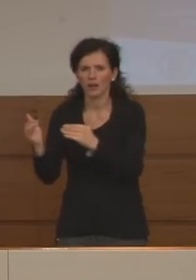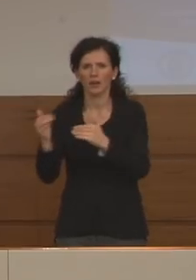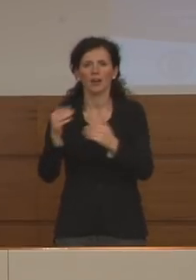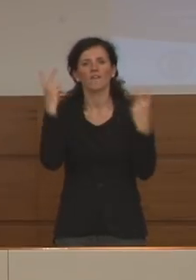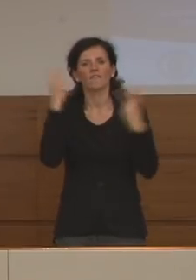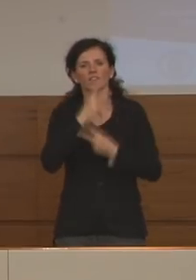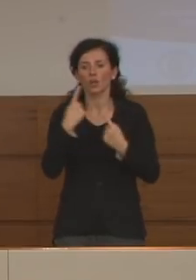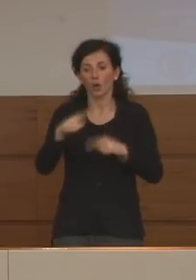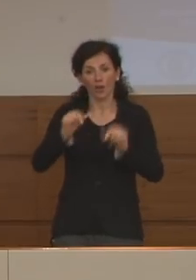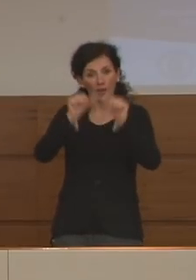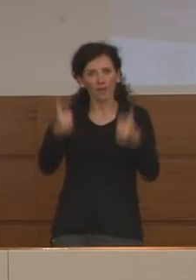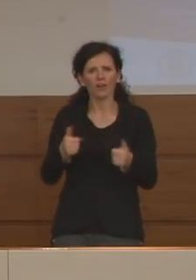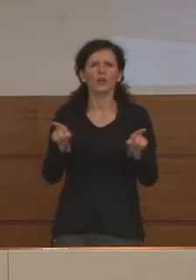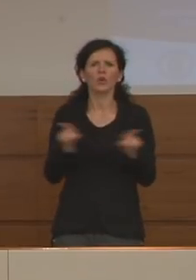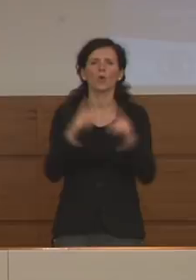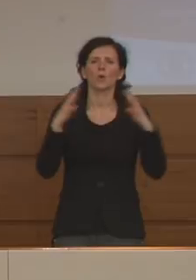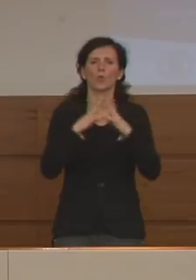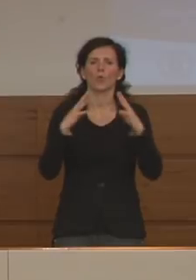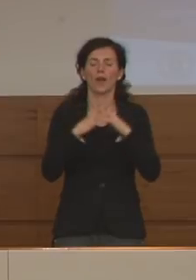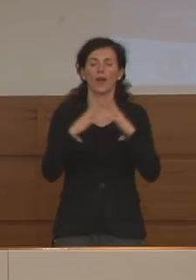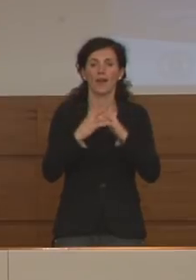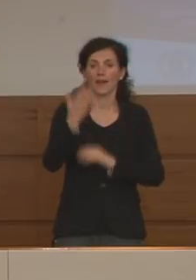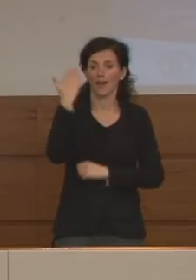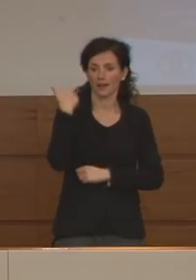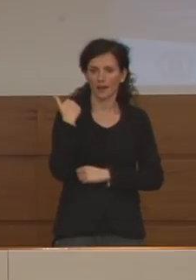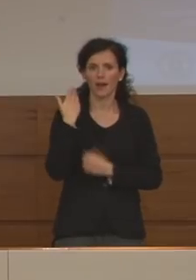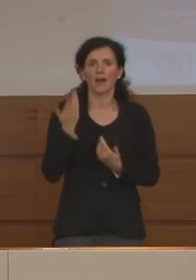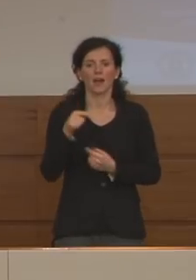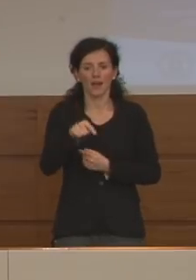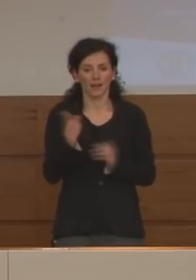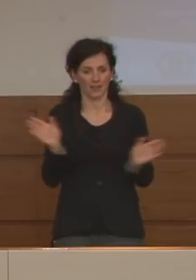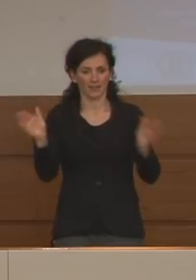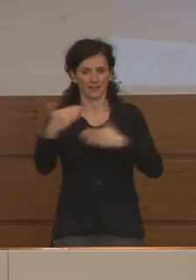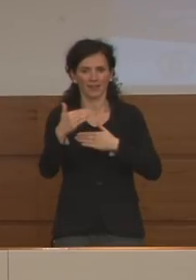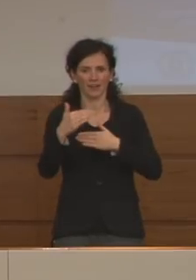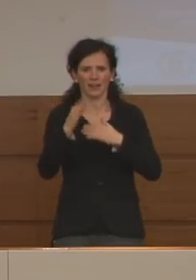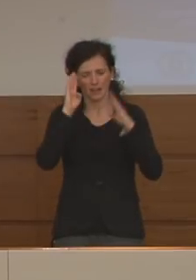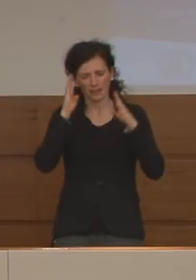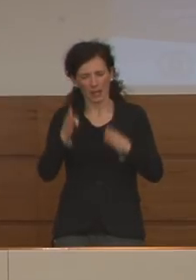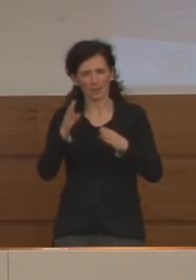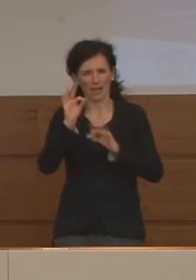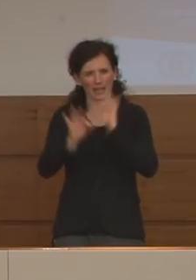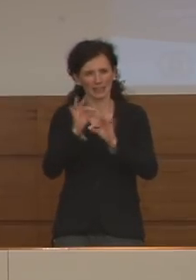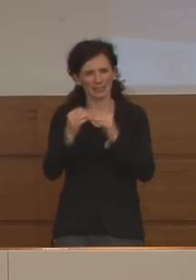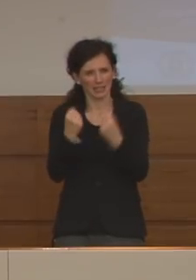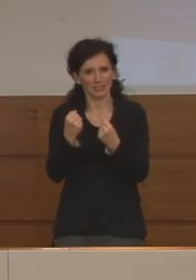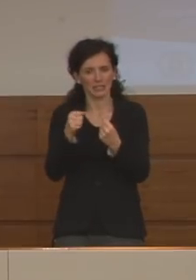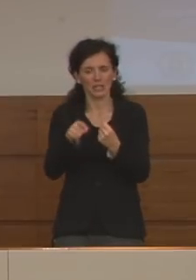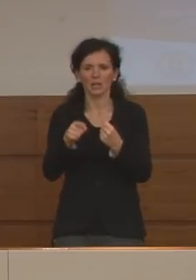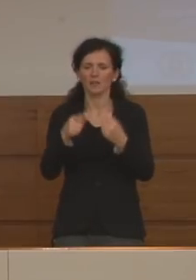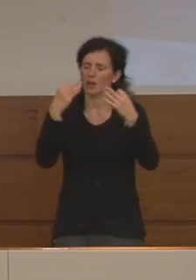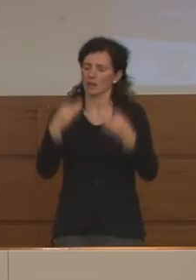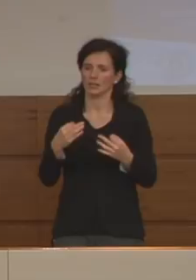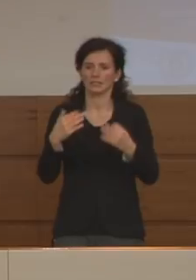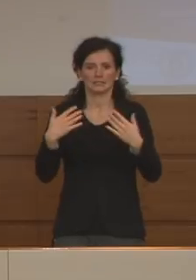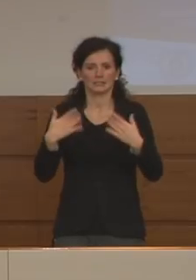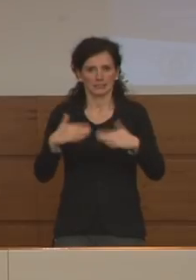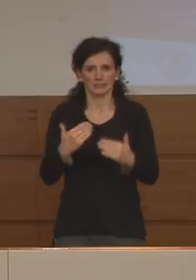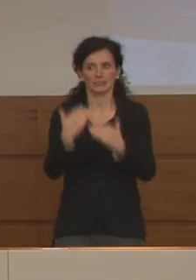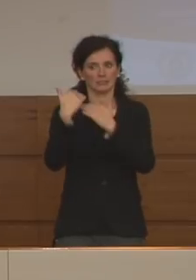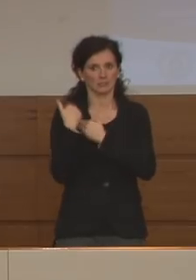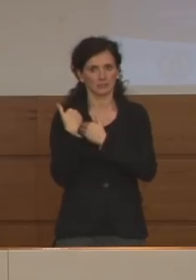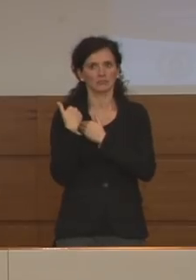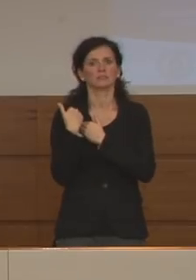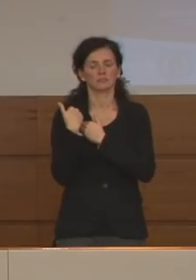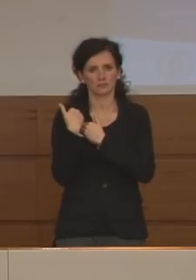in tempi di guerra quindi le terapie intensive le sue intensive sono quelle che hanno avuto il maggiore impatto e che forse ci danno la misura